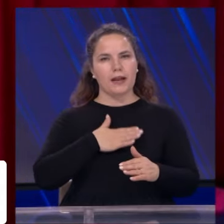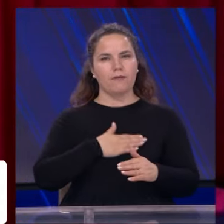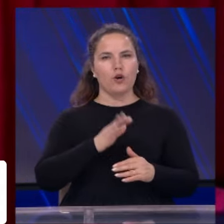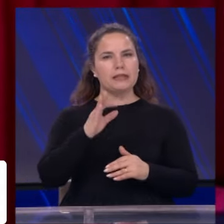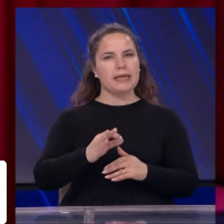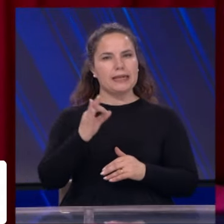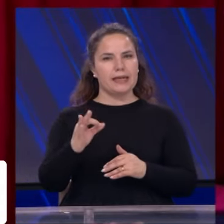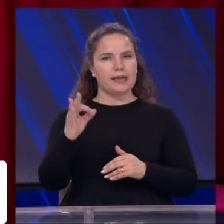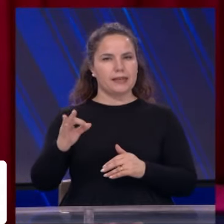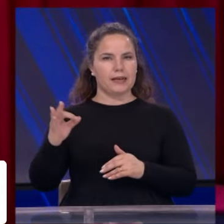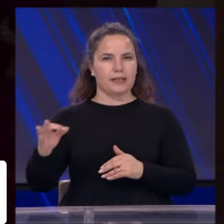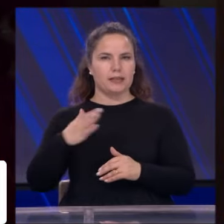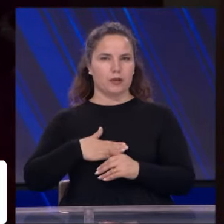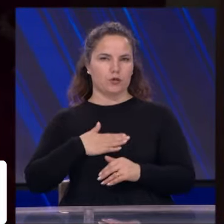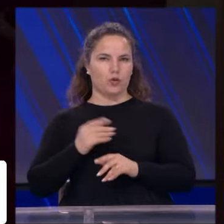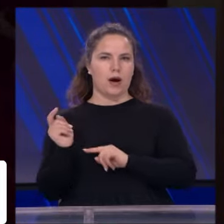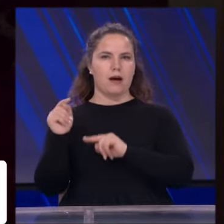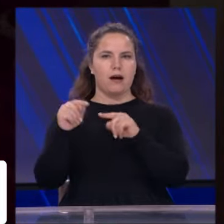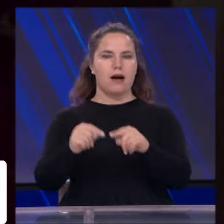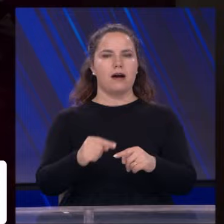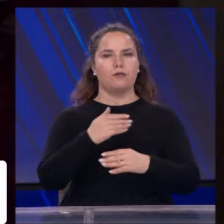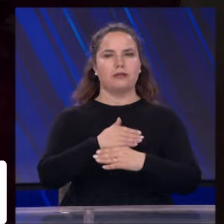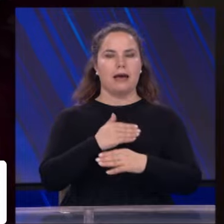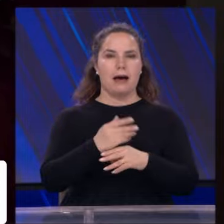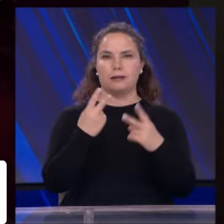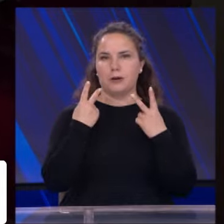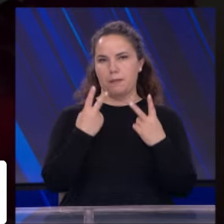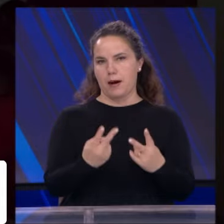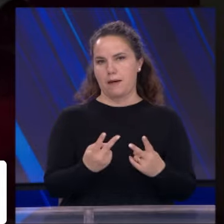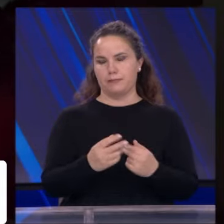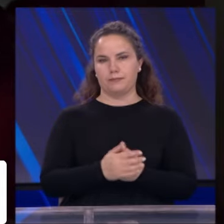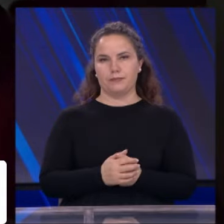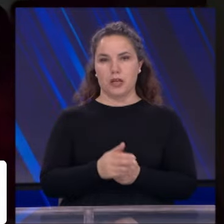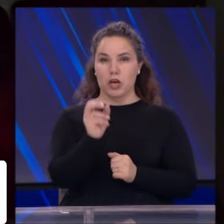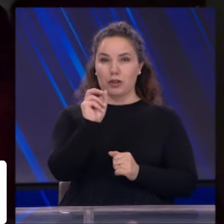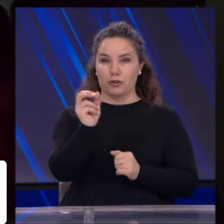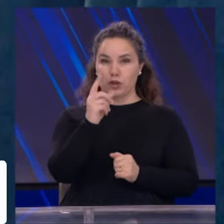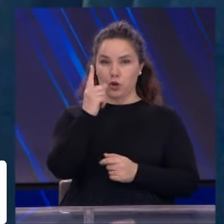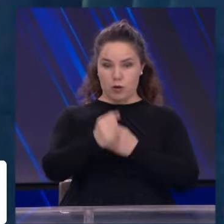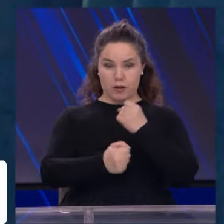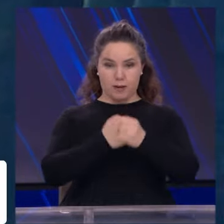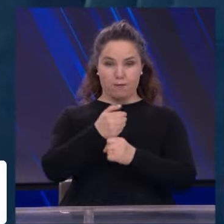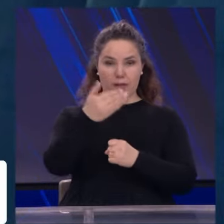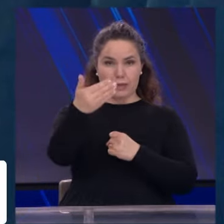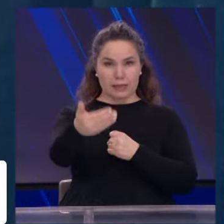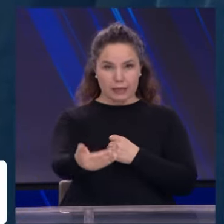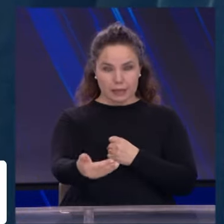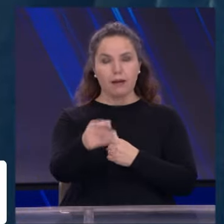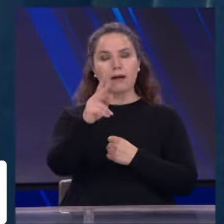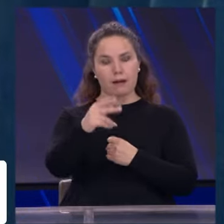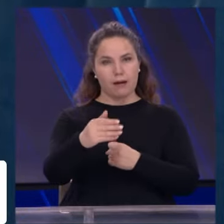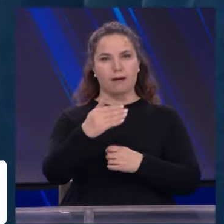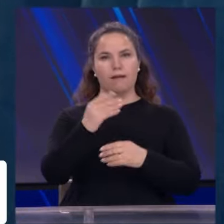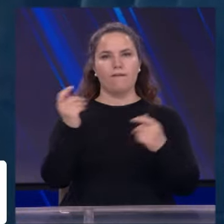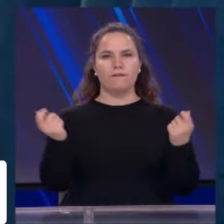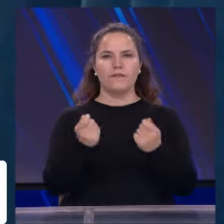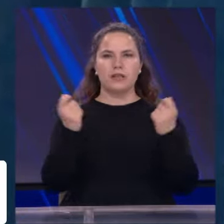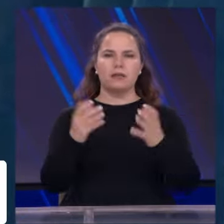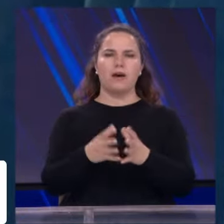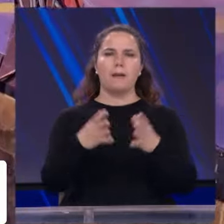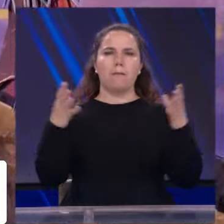ne vinim të shikonim një pjesë të Teatrit Kukullave. Në qershorin e këtij viti në Pogradec do të zhvillohet festivali i kukullave, festivali ndërkombëtar Xhinxhi